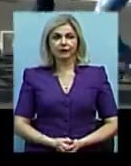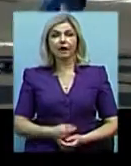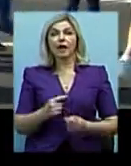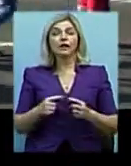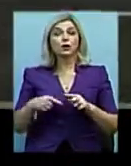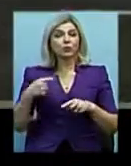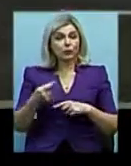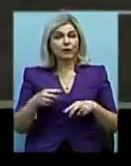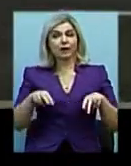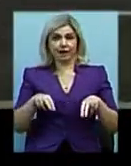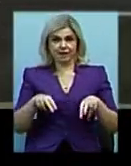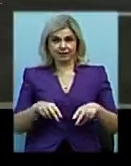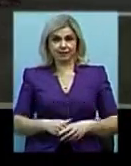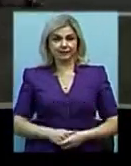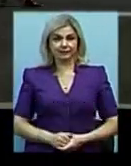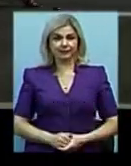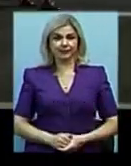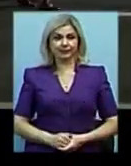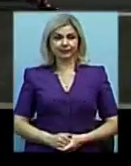Наступні – танці.